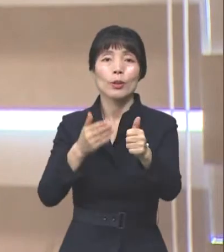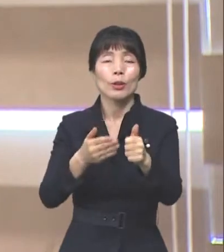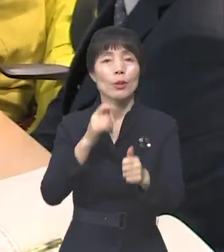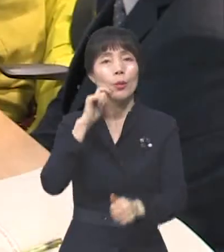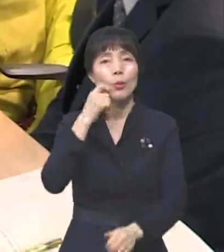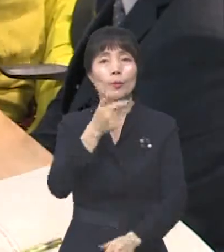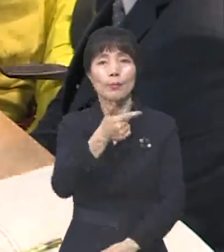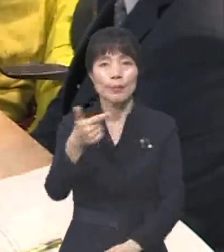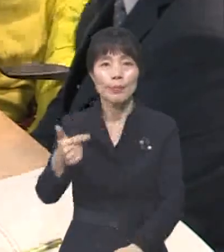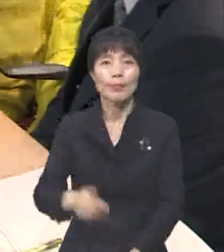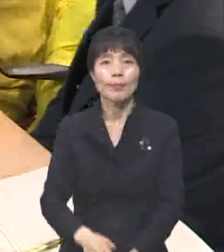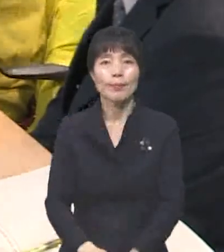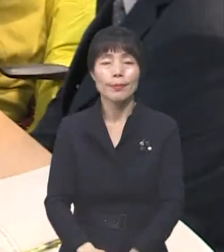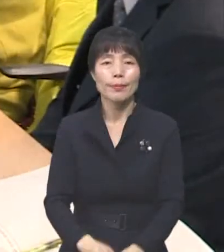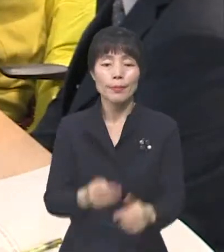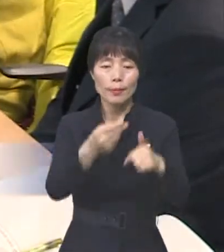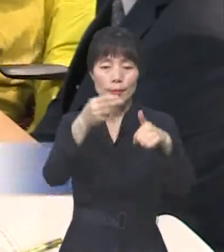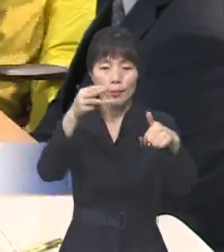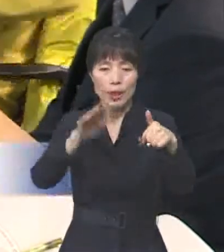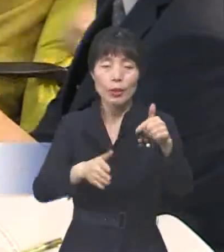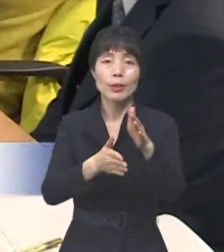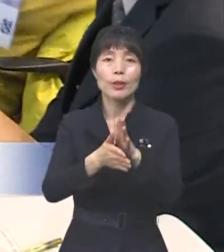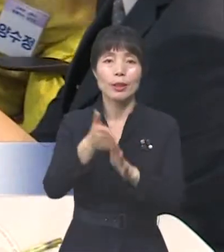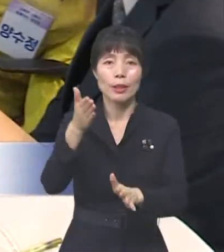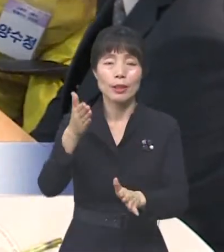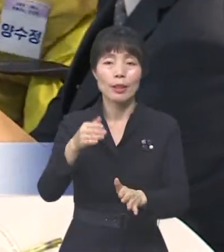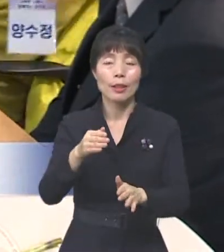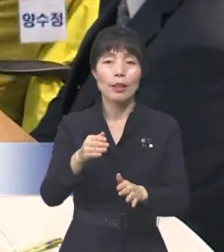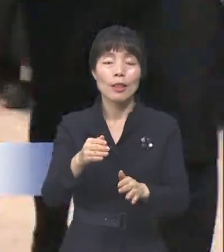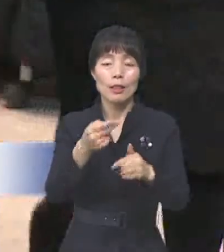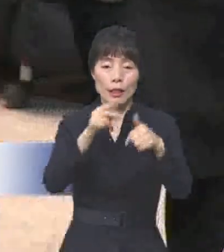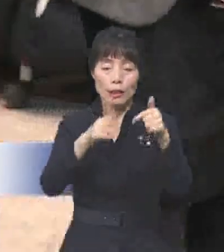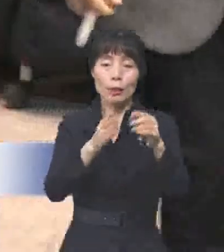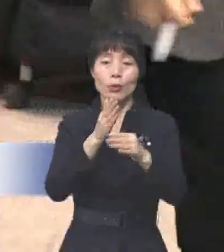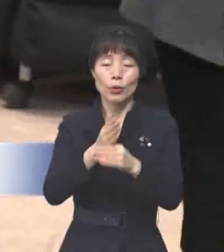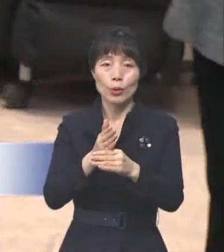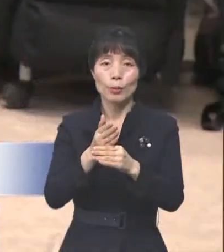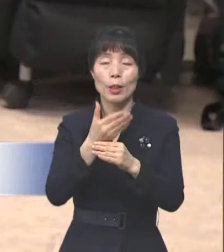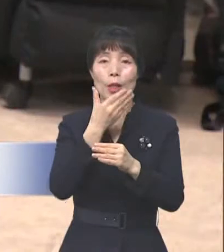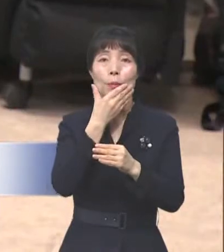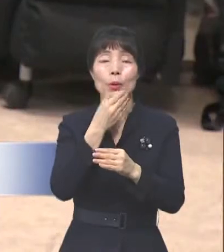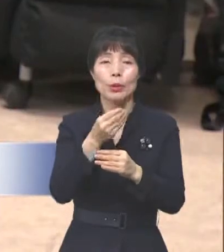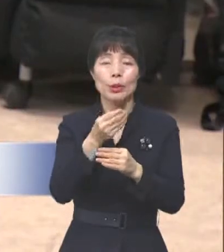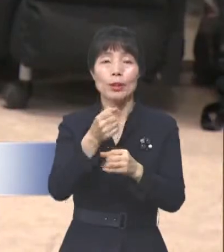사실입니다. 인천시도 최근 인천만의 복지기준선